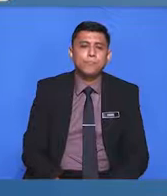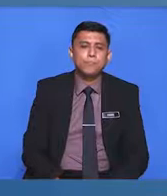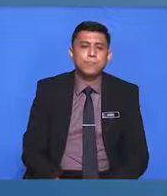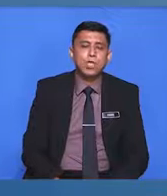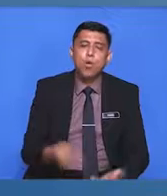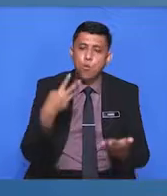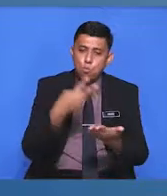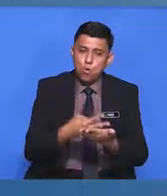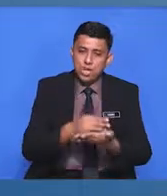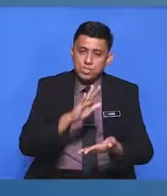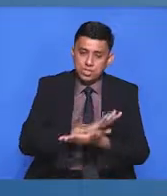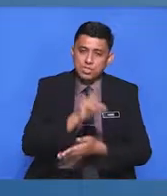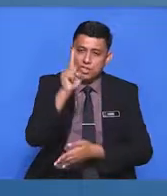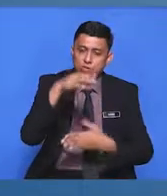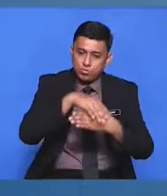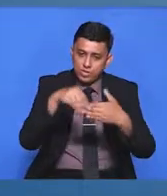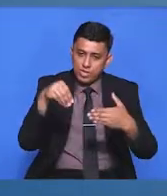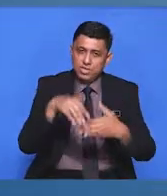kertas RM1.